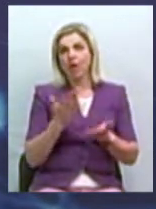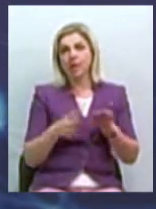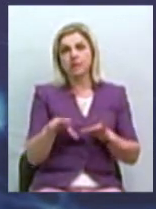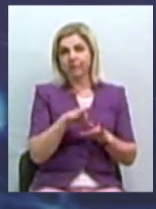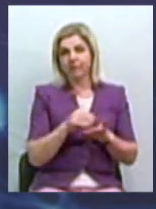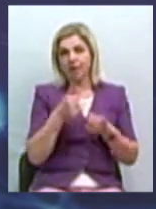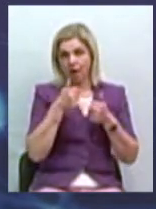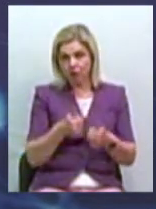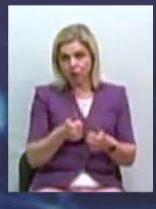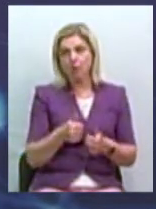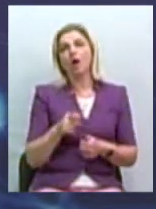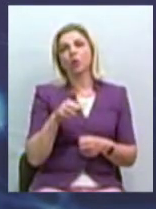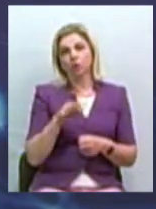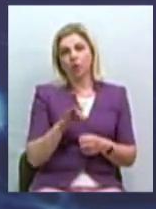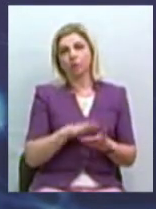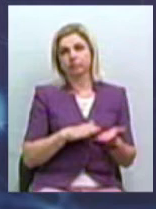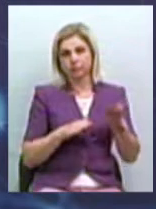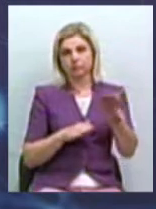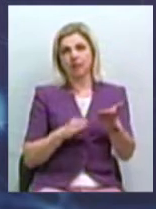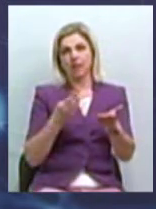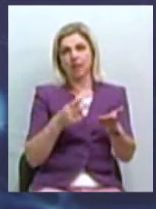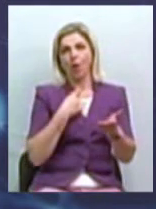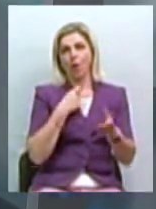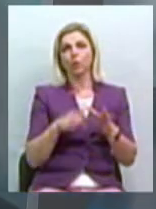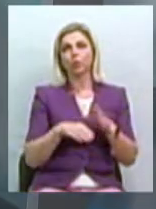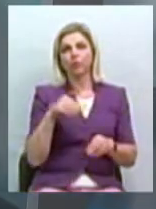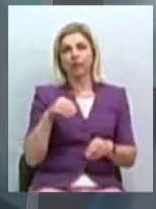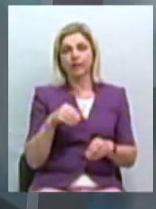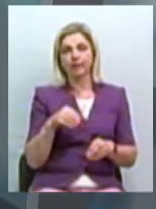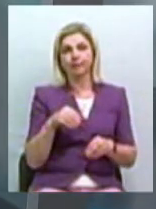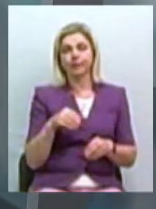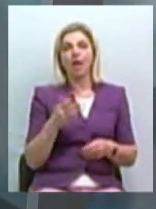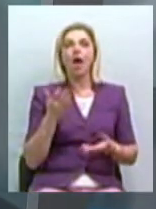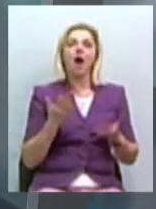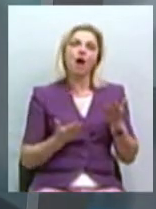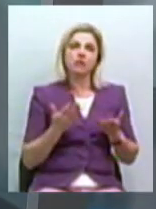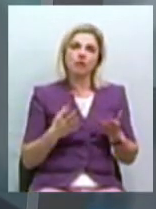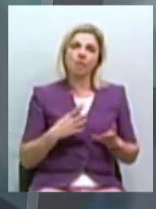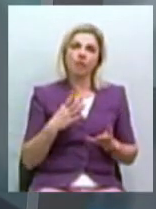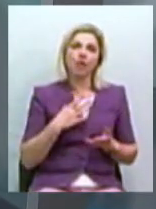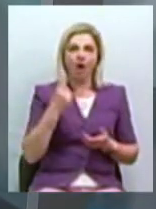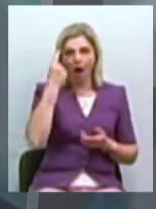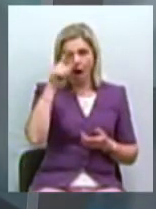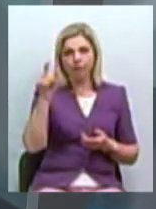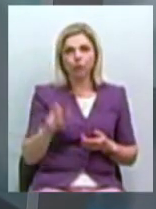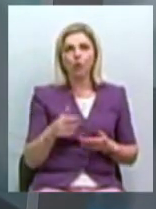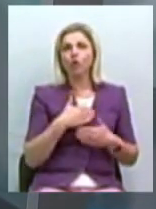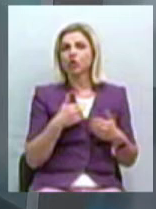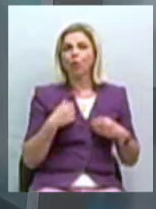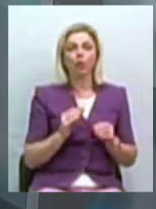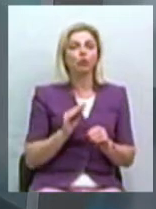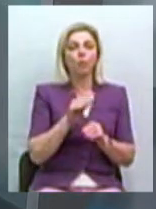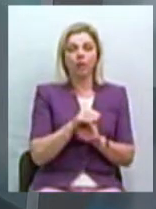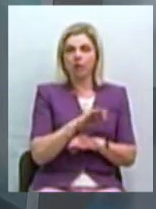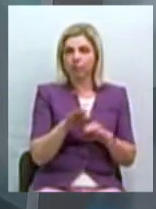то допускається до голосування. А якщо автор, наприклад, не погоджується, щоб допрацювати проєкт, що не допускається до